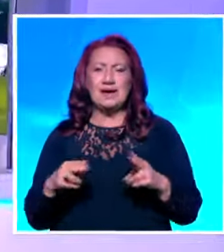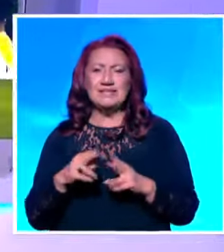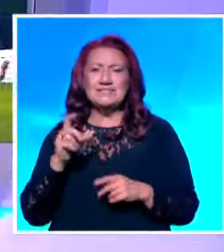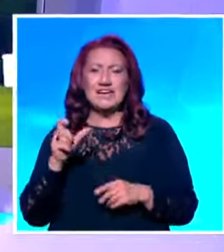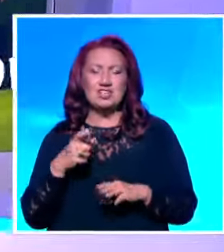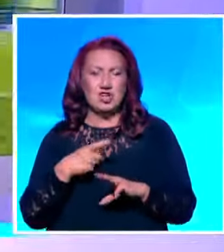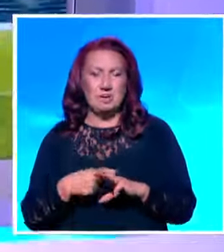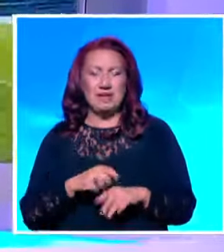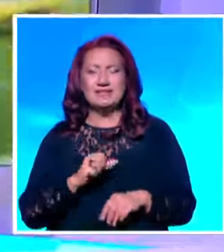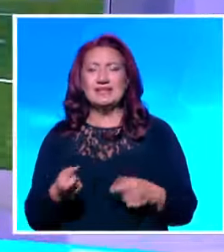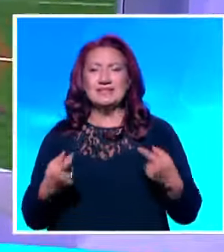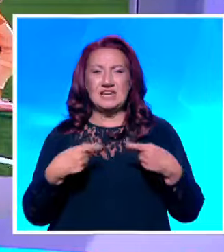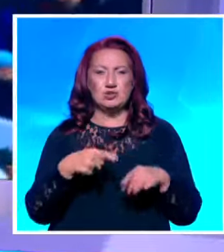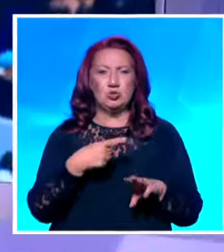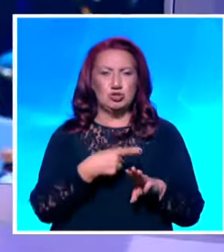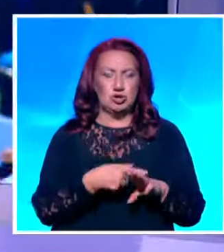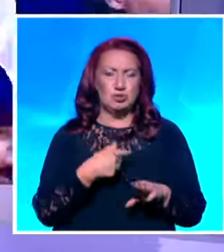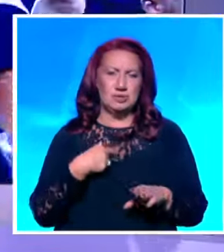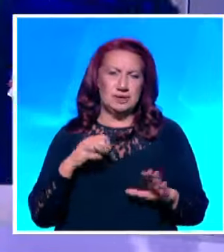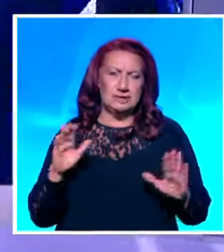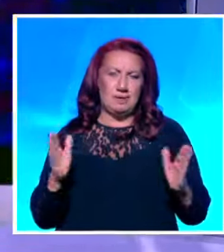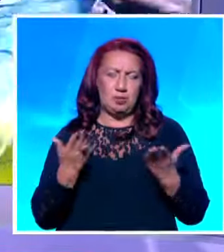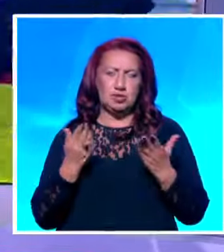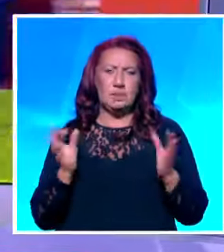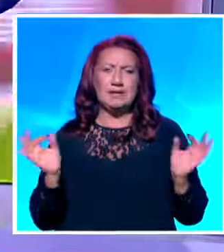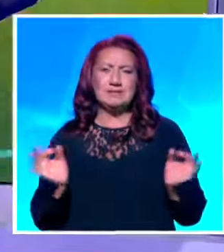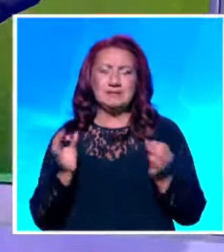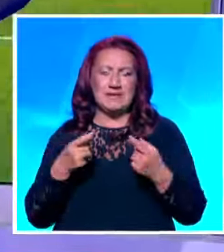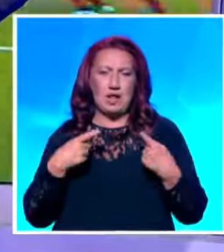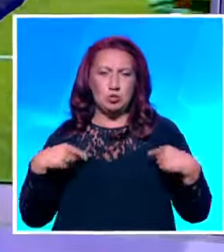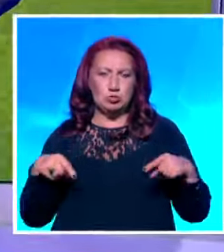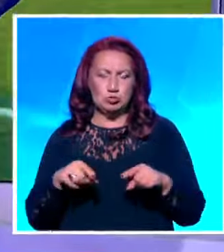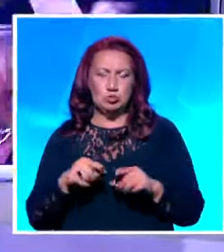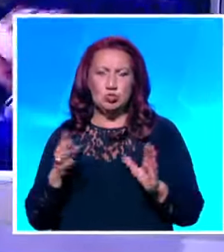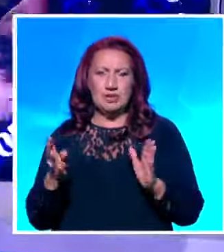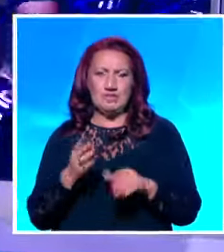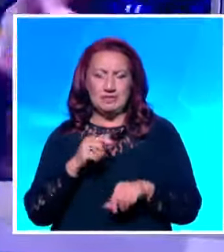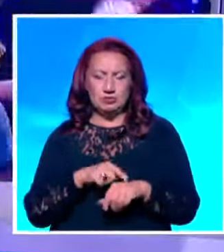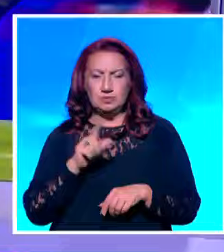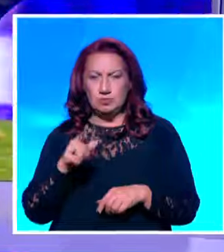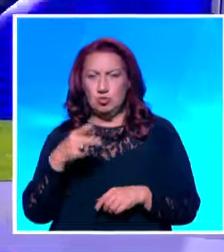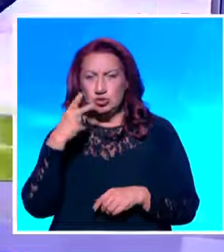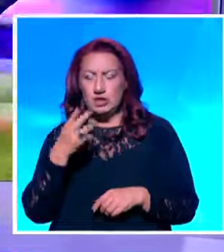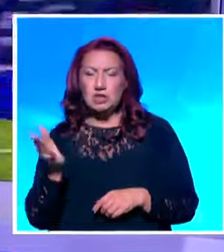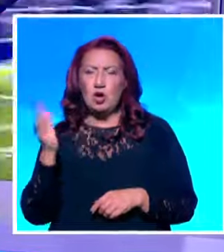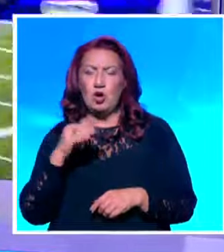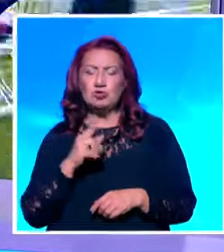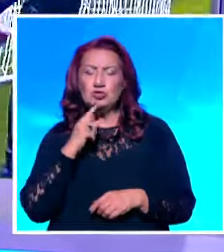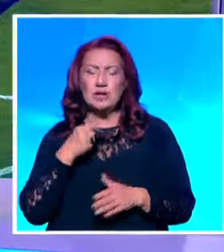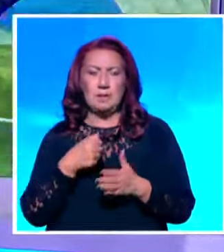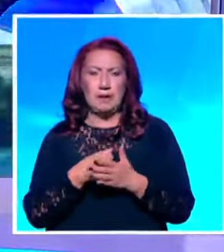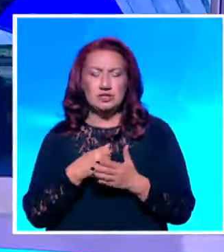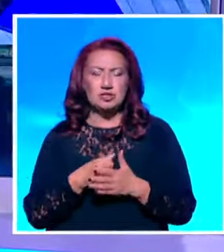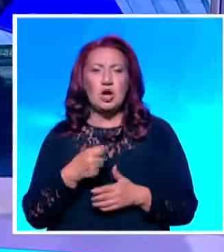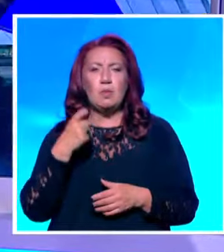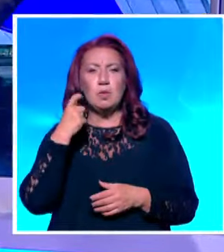обаче започнахме със специално студио още в 19 часа и след минути може да гледате двата ранни матча. Болония Шахтьор по BTV Action и Спарта Прага Залцбург.